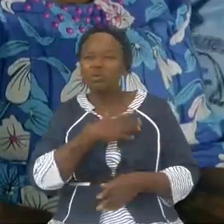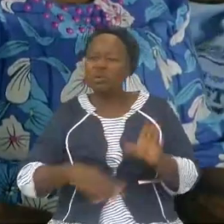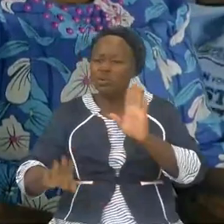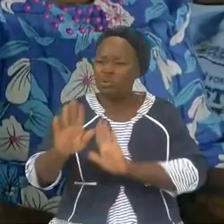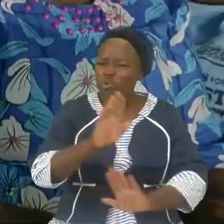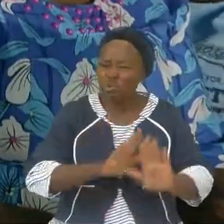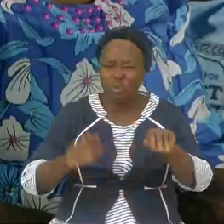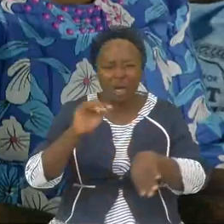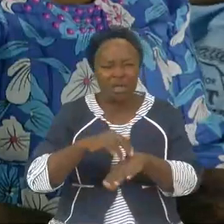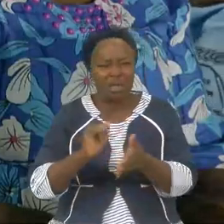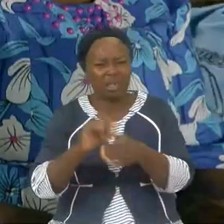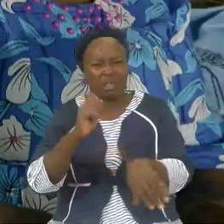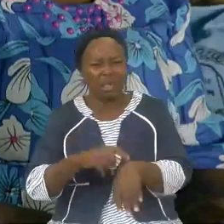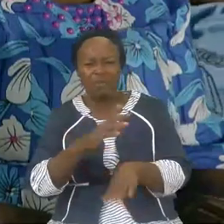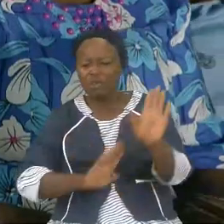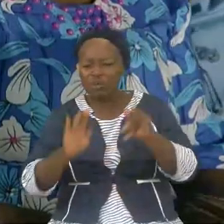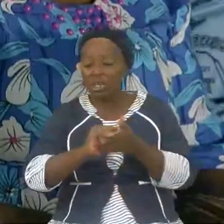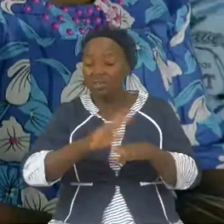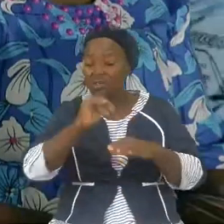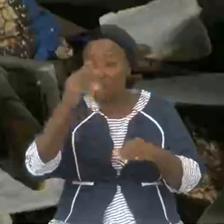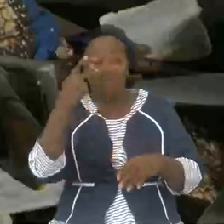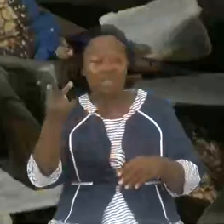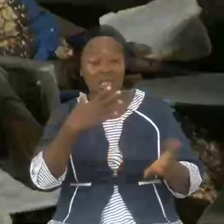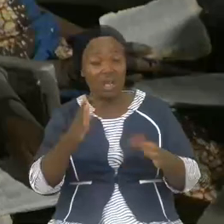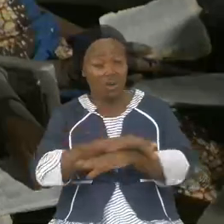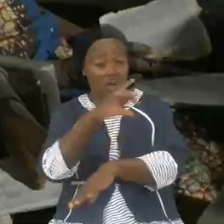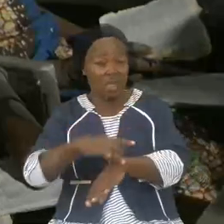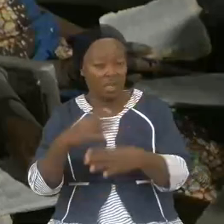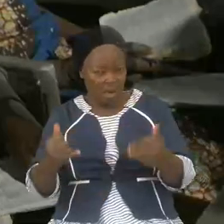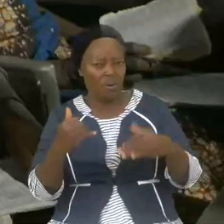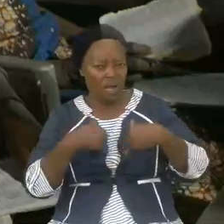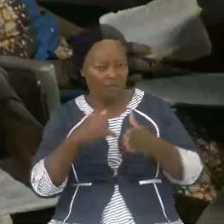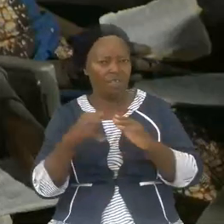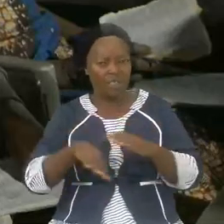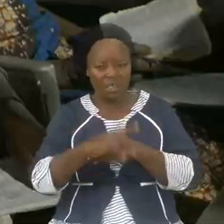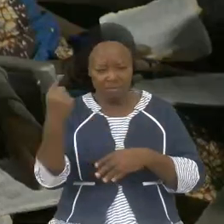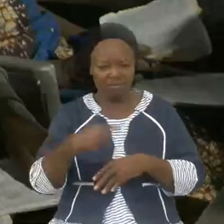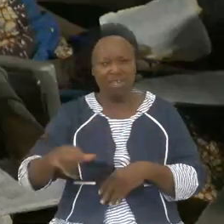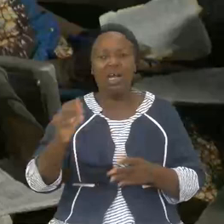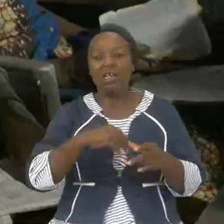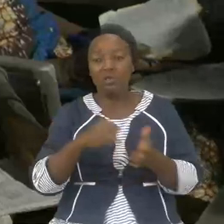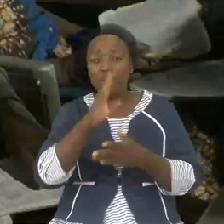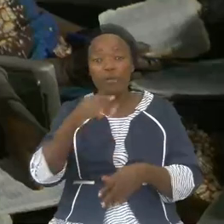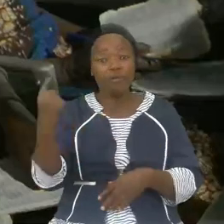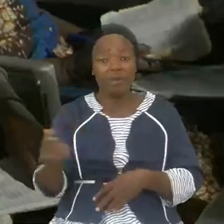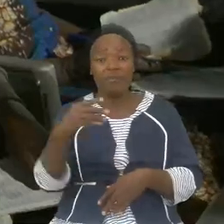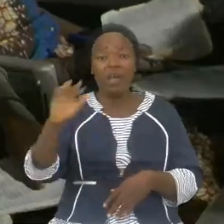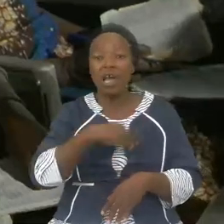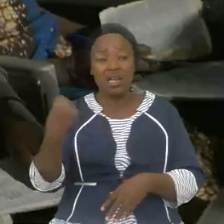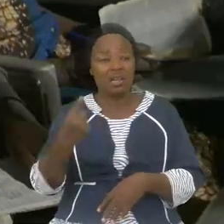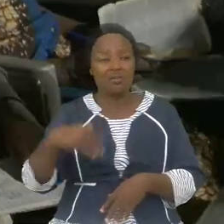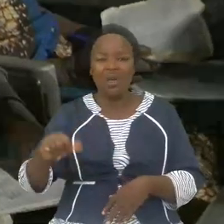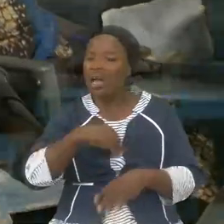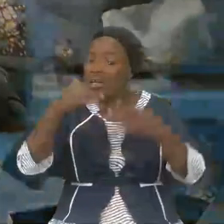son âme était tourmenté. Le problème qu'il n'a pas connu sur terre, il connaissait cela et ce sera pour toujours.